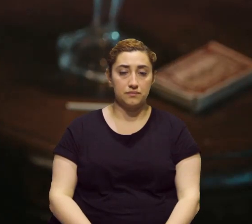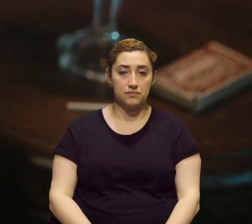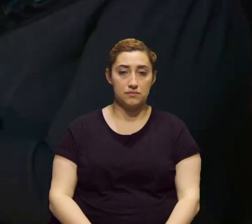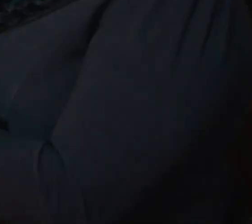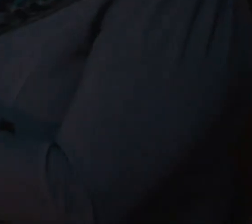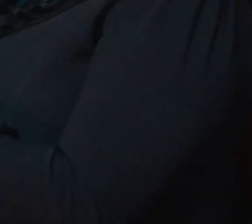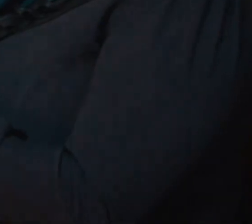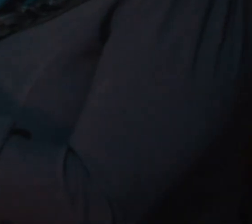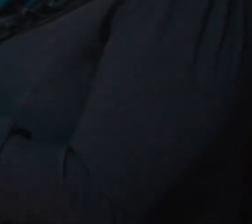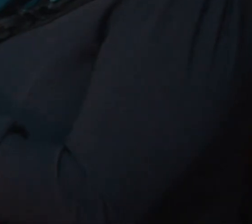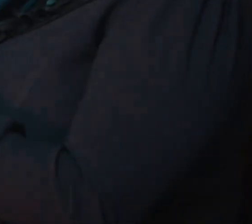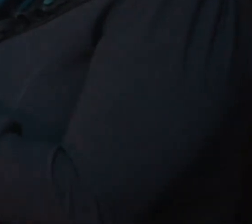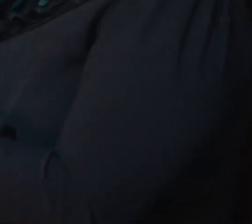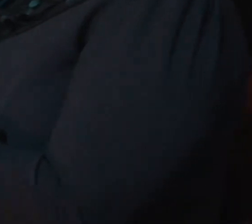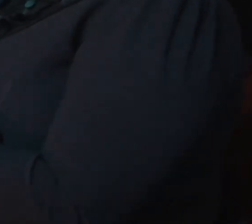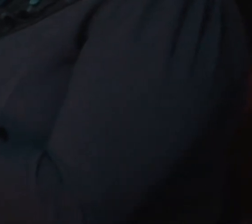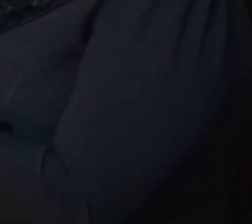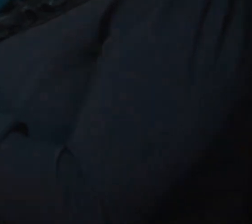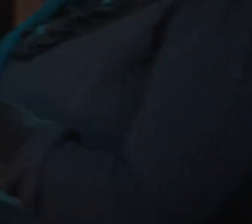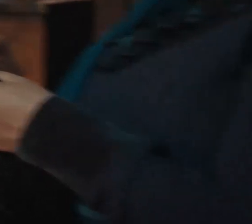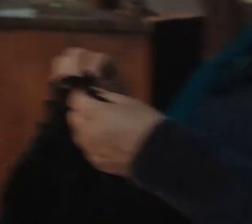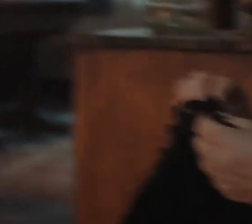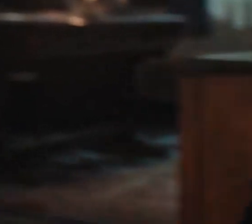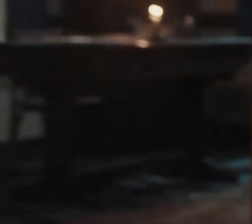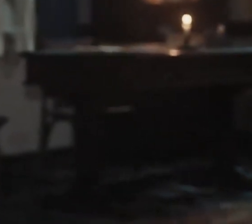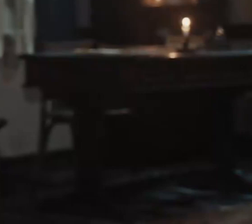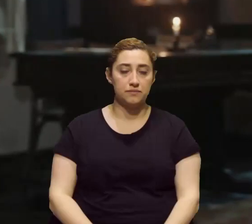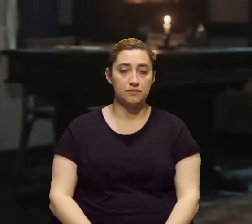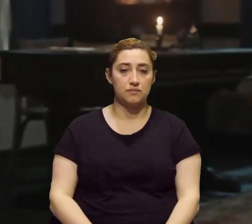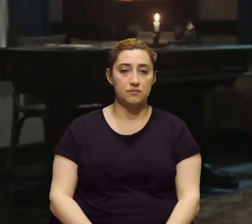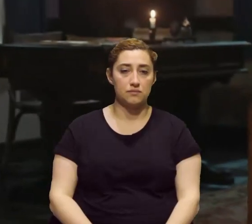Semiha divanda iğneyle bir giysiyi onarıyor. Leyla ile Mustafa geldiler.